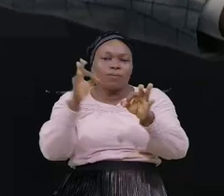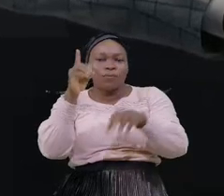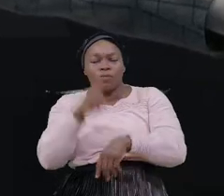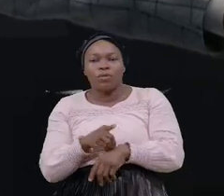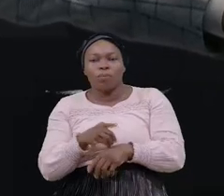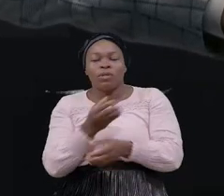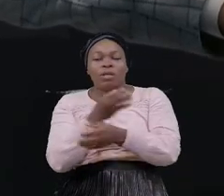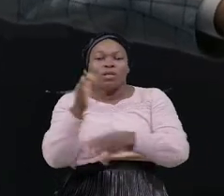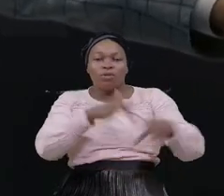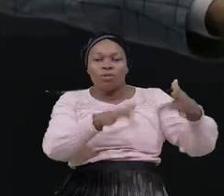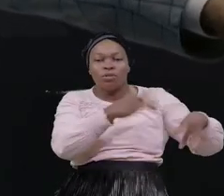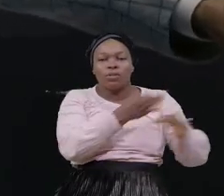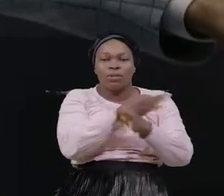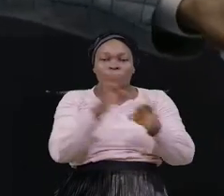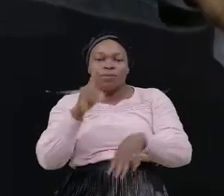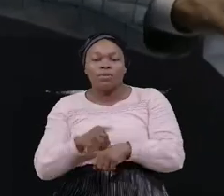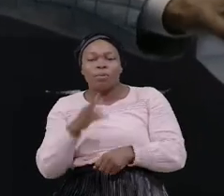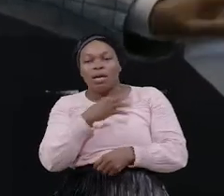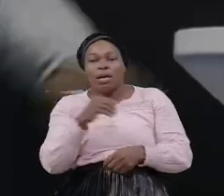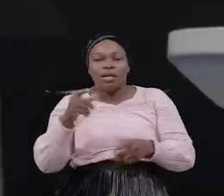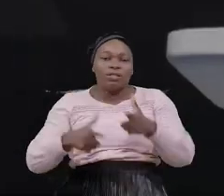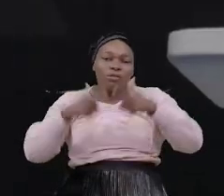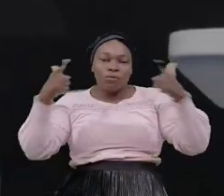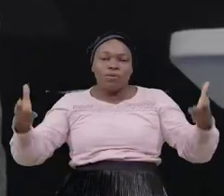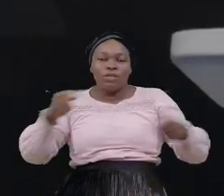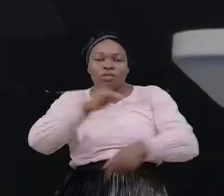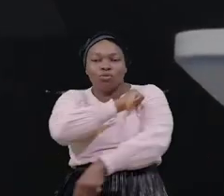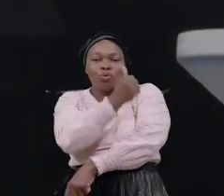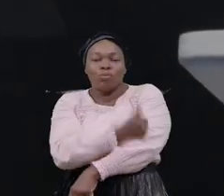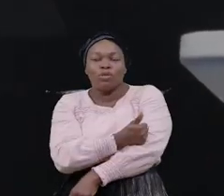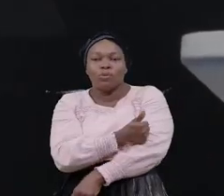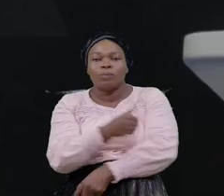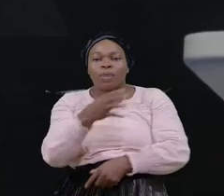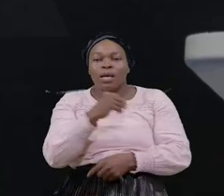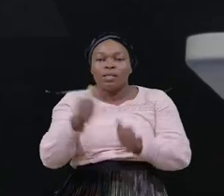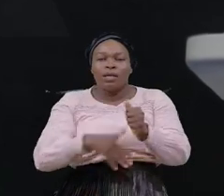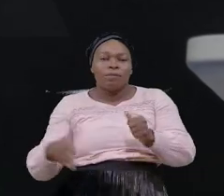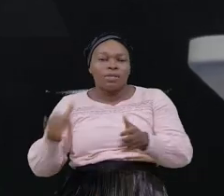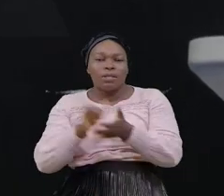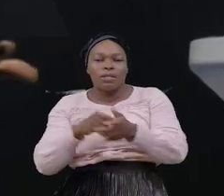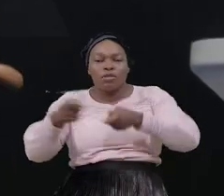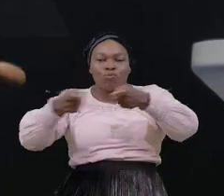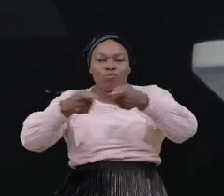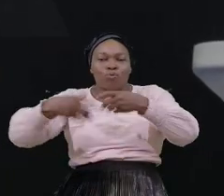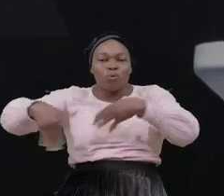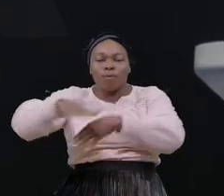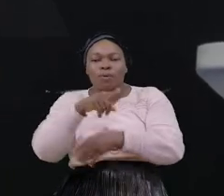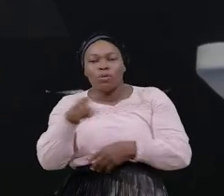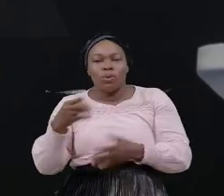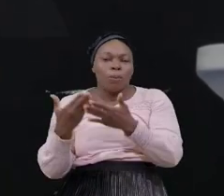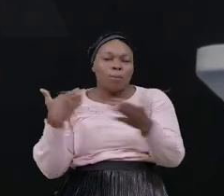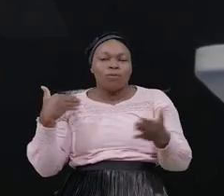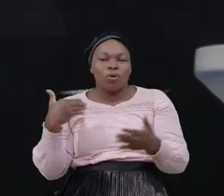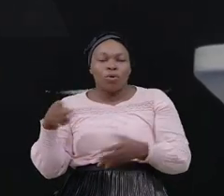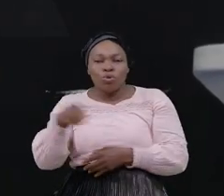il y a la liberté, la libération gracieuse et la grande domination. Tout ce qui vous a dominé jusqu'à ce